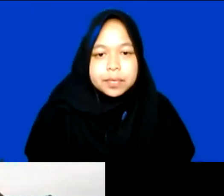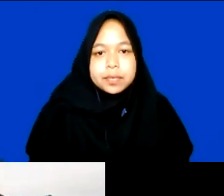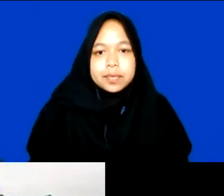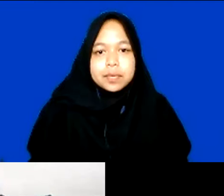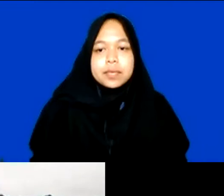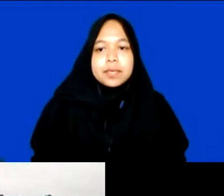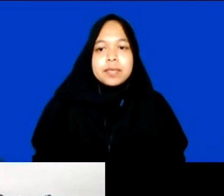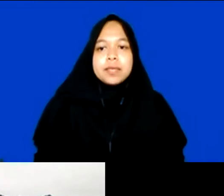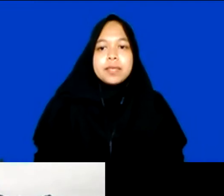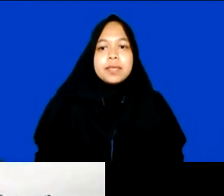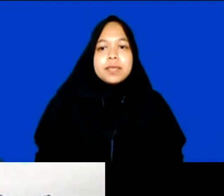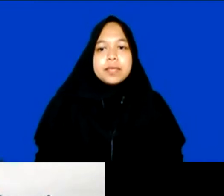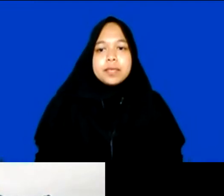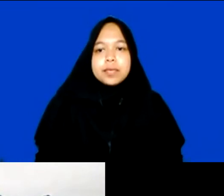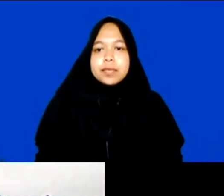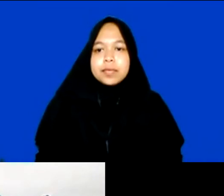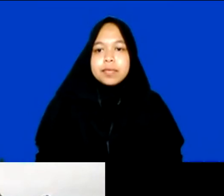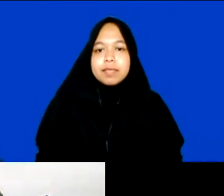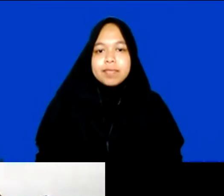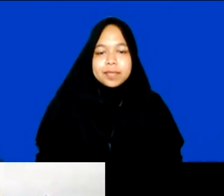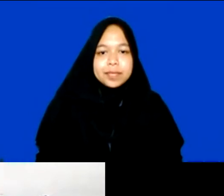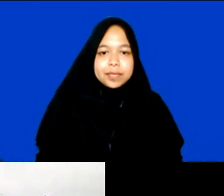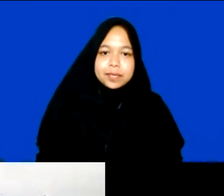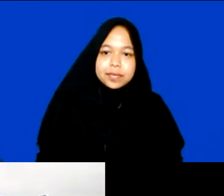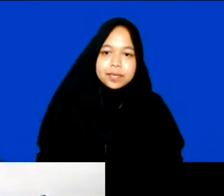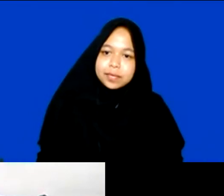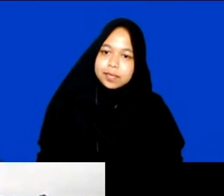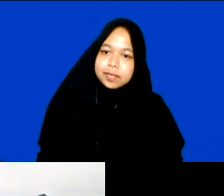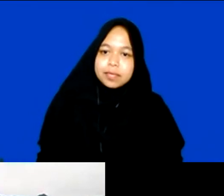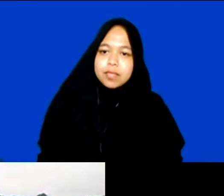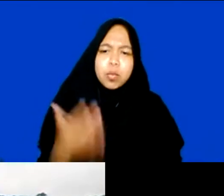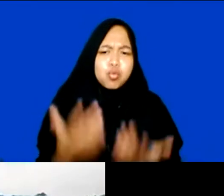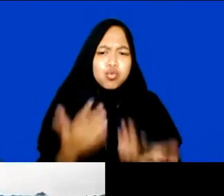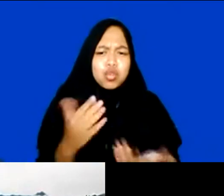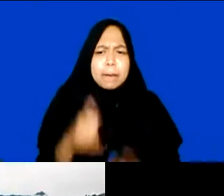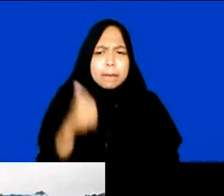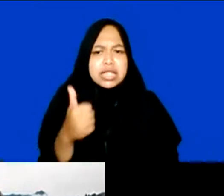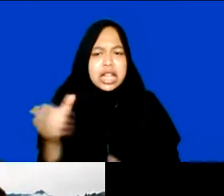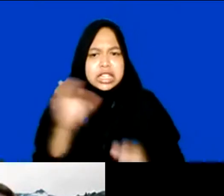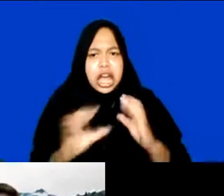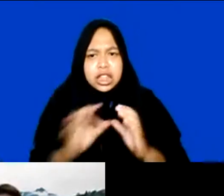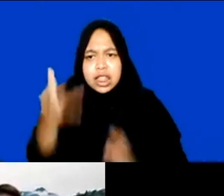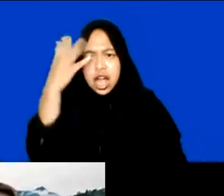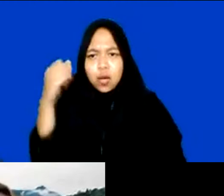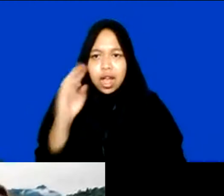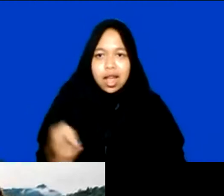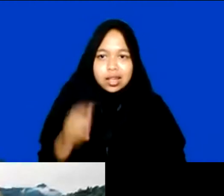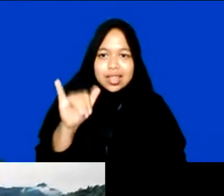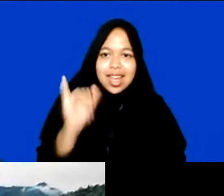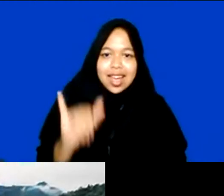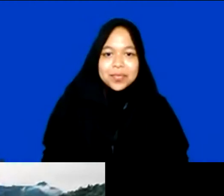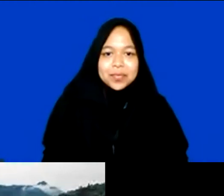Oke, seperti itu Mas Gilang Surya. Jadi mungkin bisa dieksplor lagi dari hobinya mungkin juga ya Mas Kire